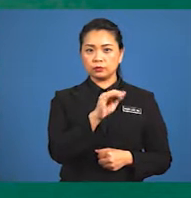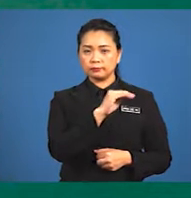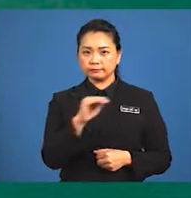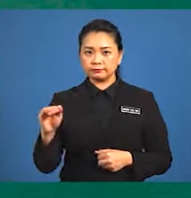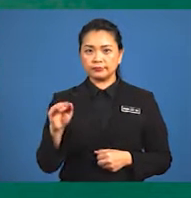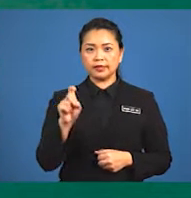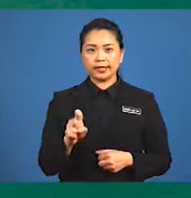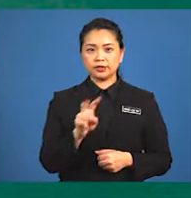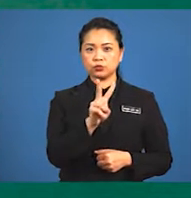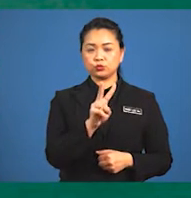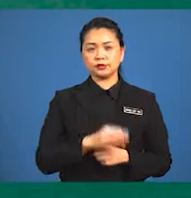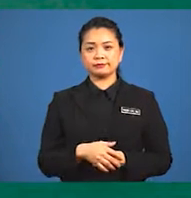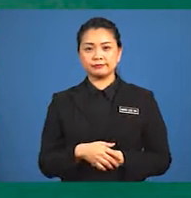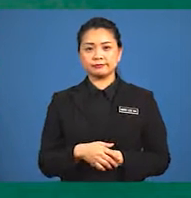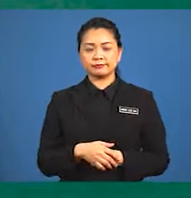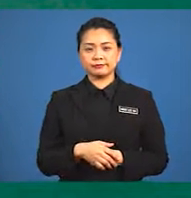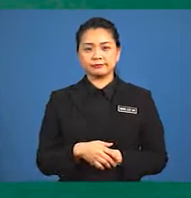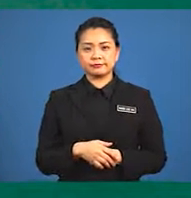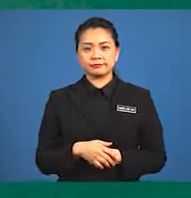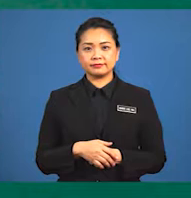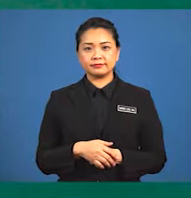2 per X kuasa 2.